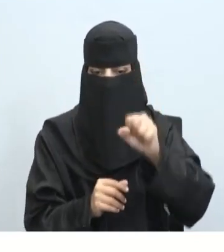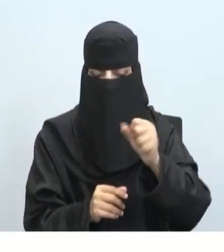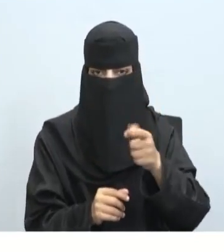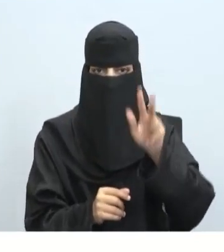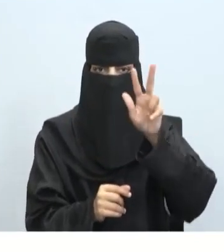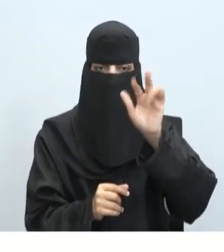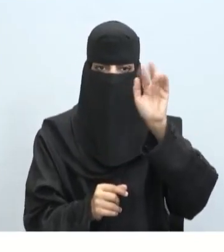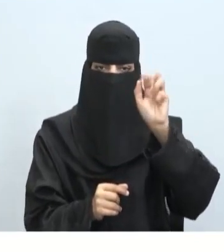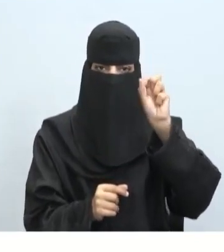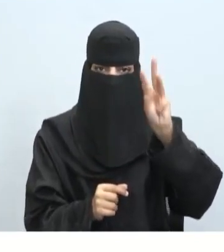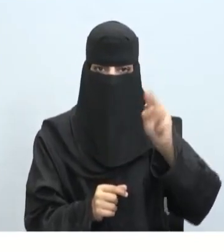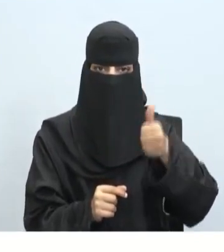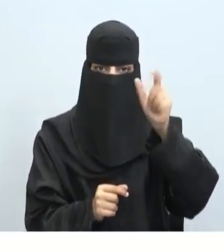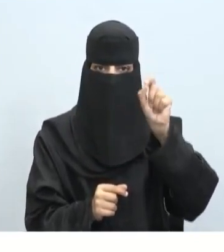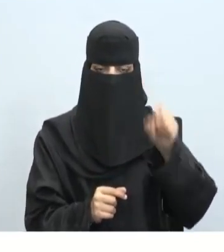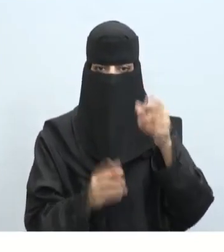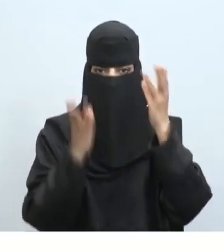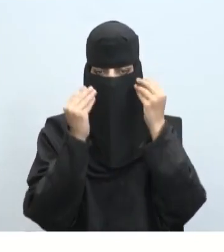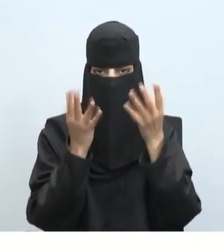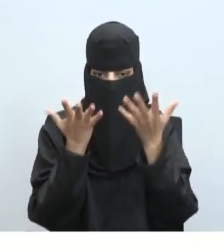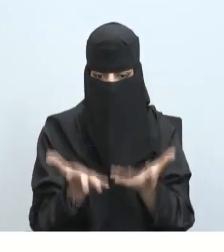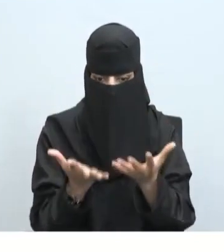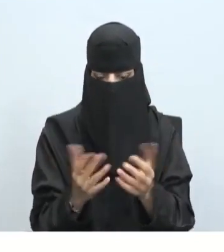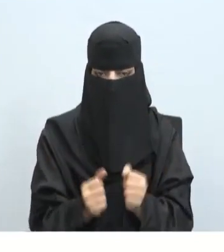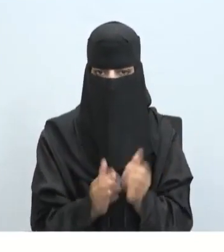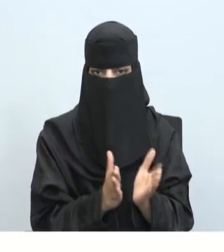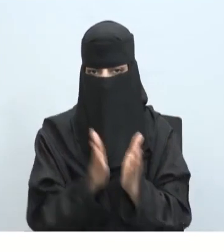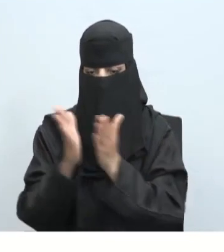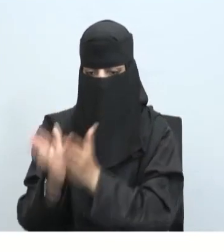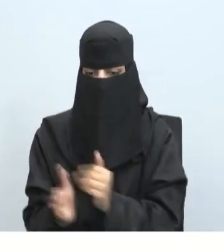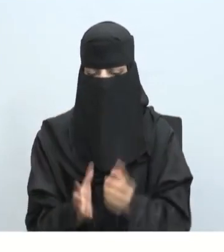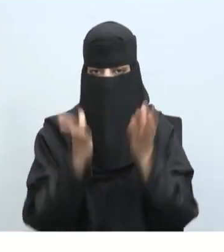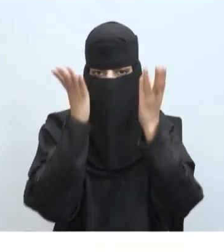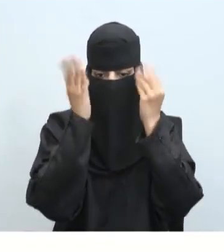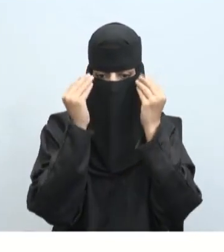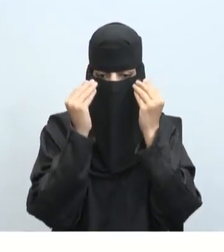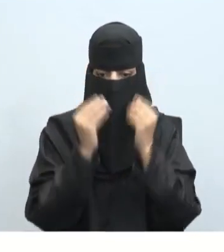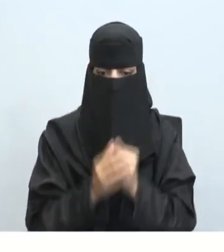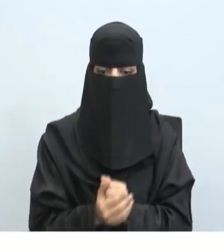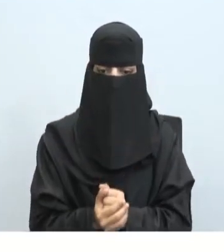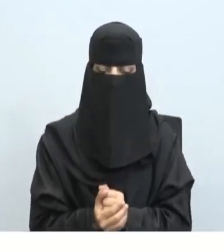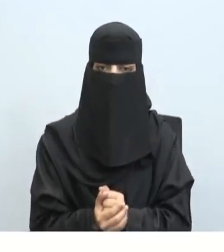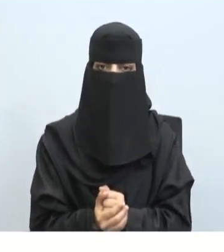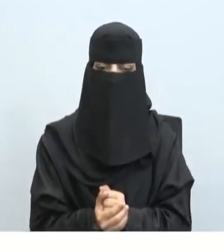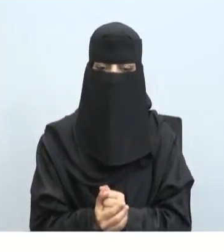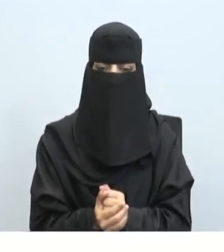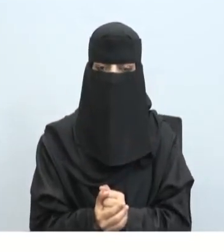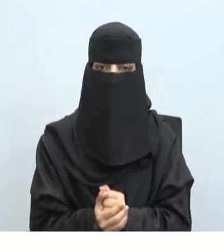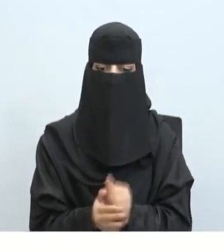علم الفيزياء علم الفيزياء من اشهر علماء ابو الريحان